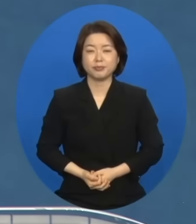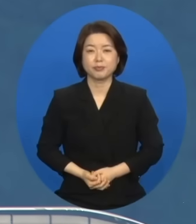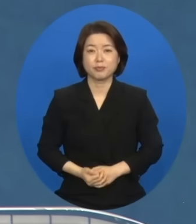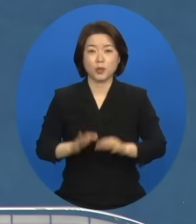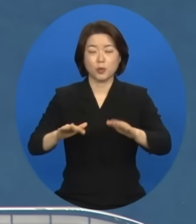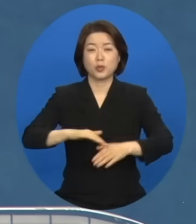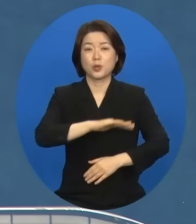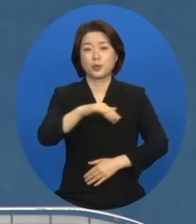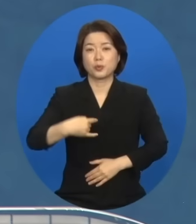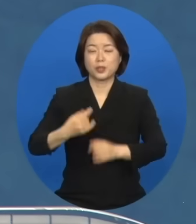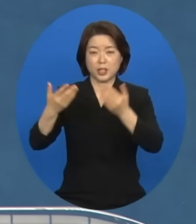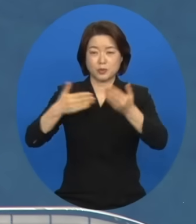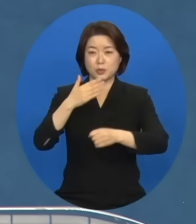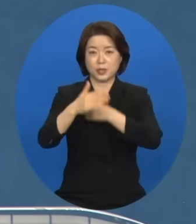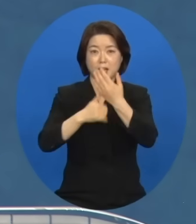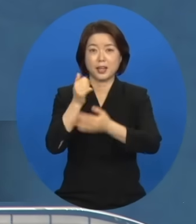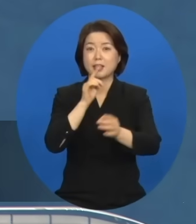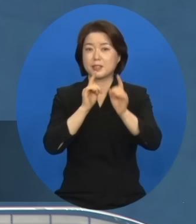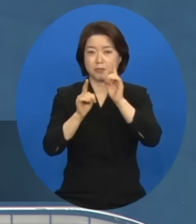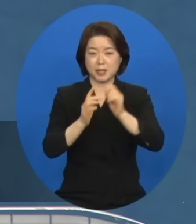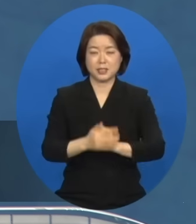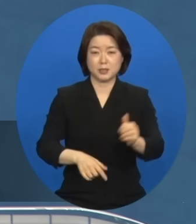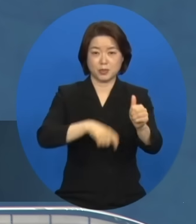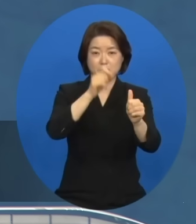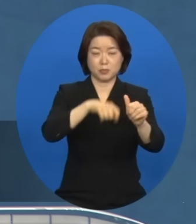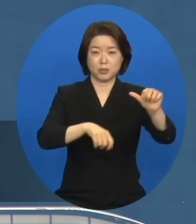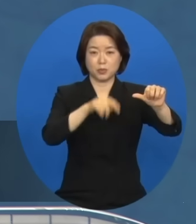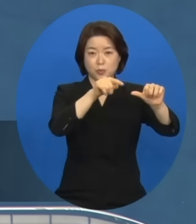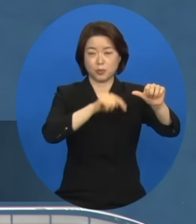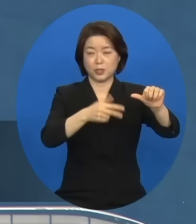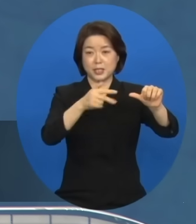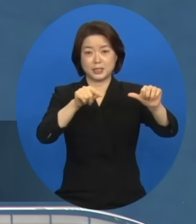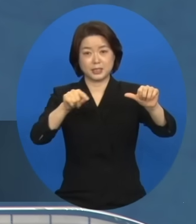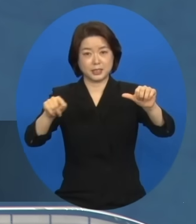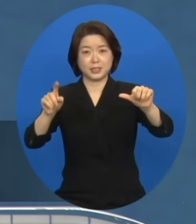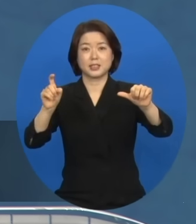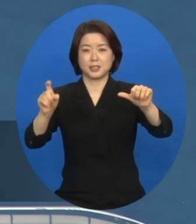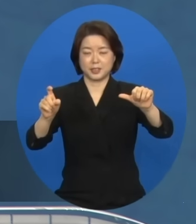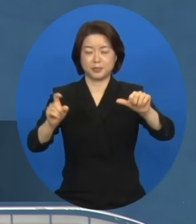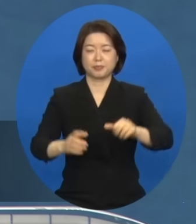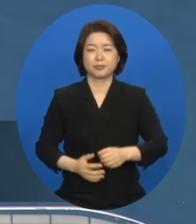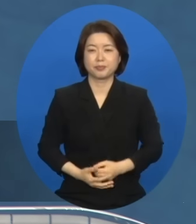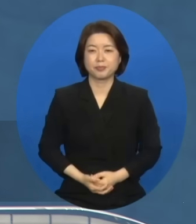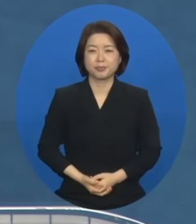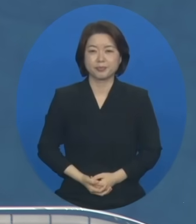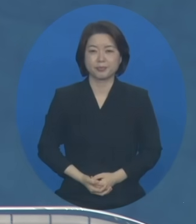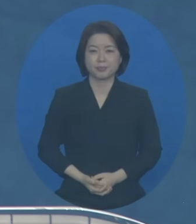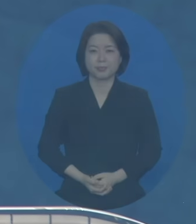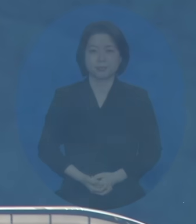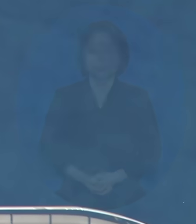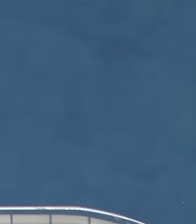오늘 우리에게 주시는 하나님의 말씀은 히브리서 5장 7절로 10절까지의 말씀입니다.